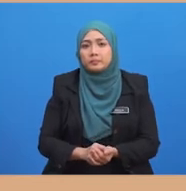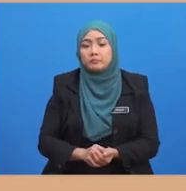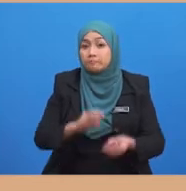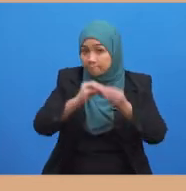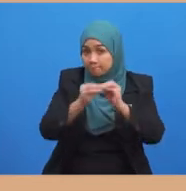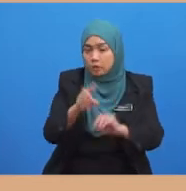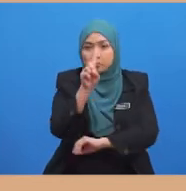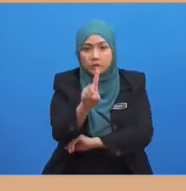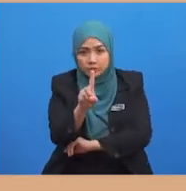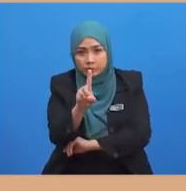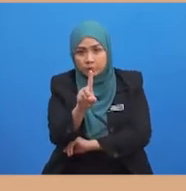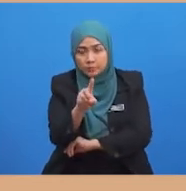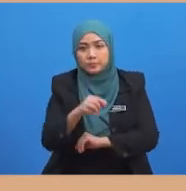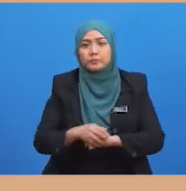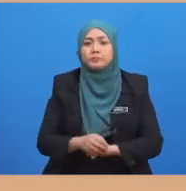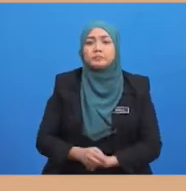Yang pertama,